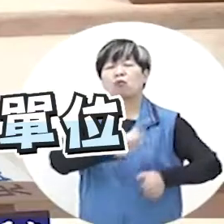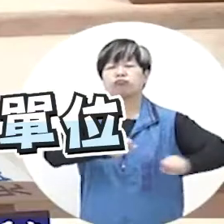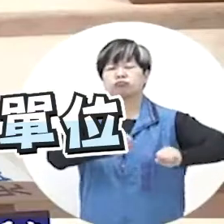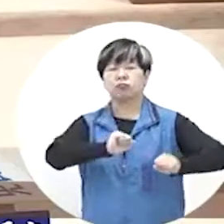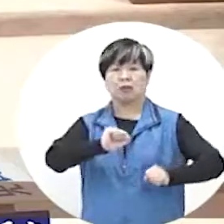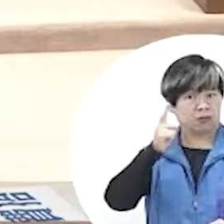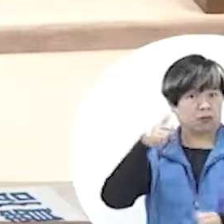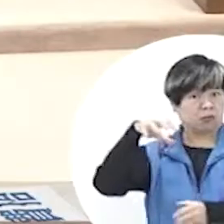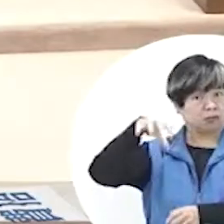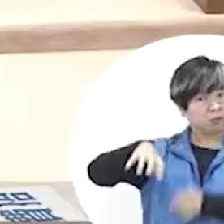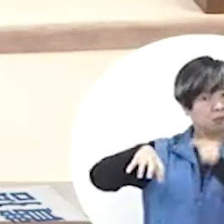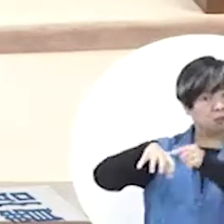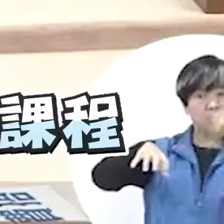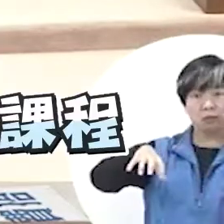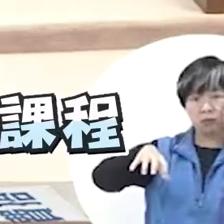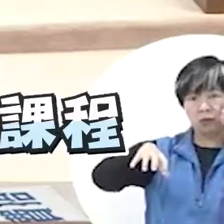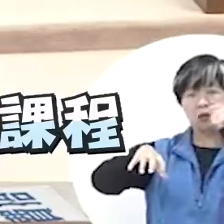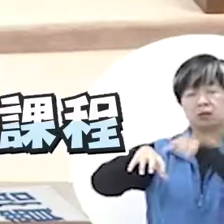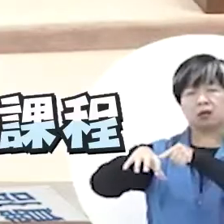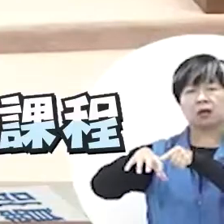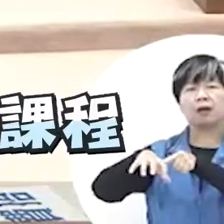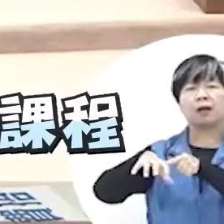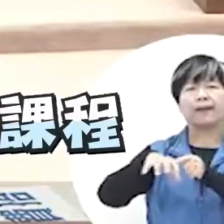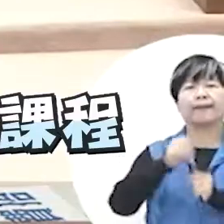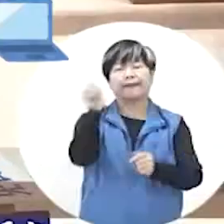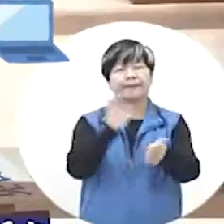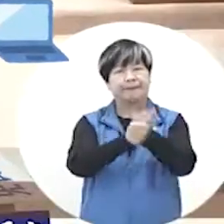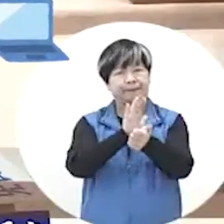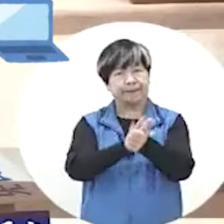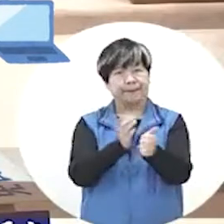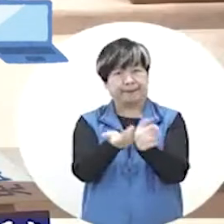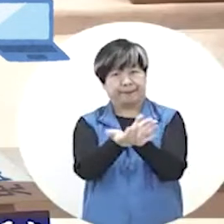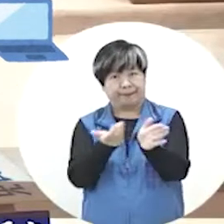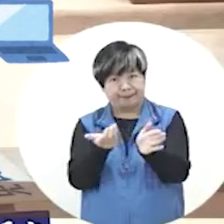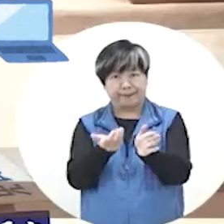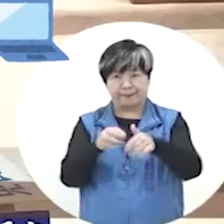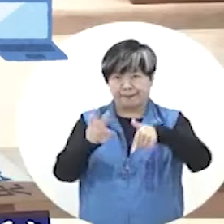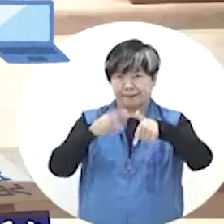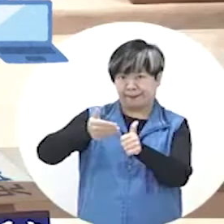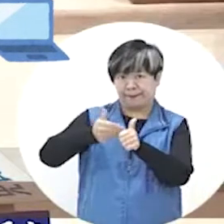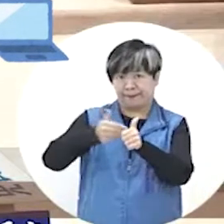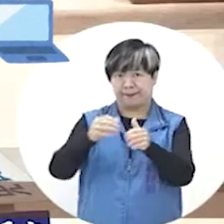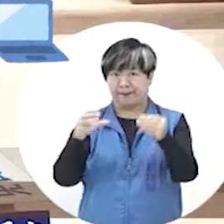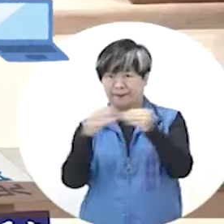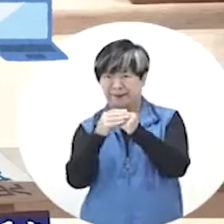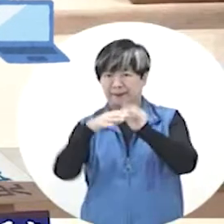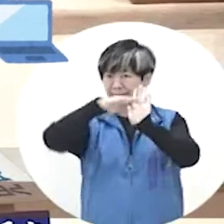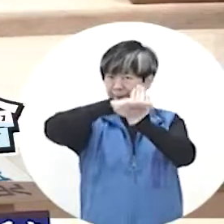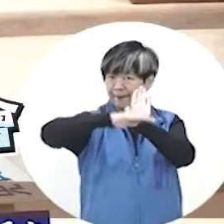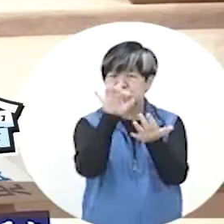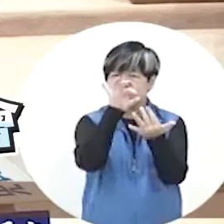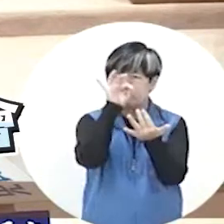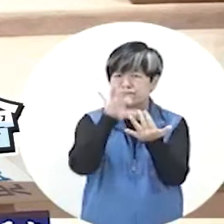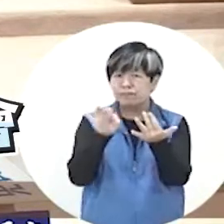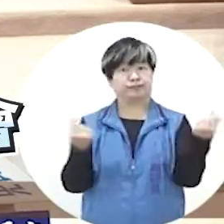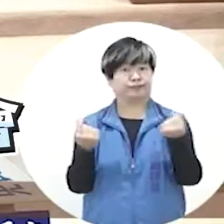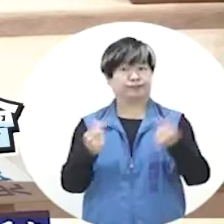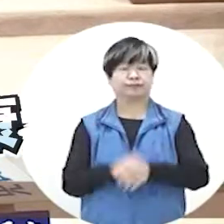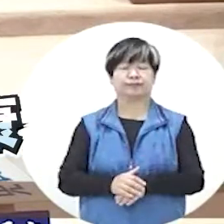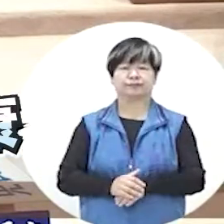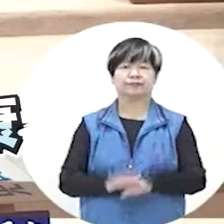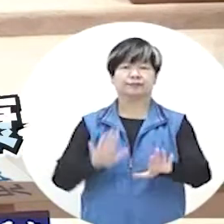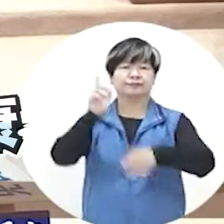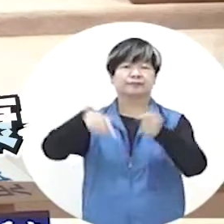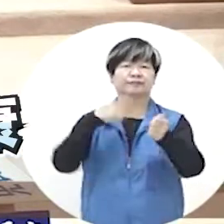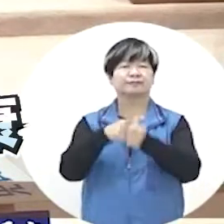有一个单位是有辅导他，或者是我们有一个完整的课程，那个课程是有一个套装模 主，可以让他做选择。例如说，我们今年管委会